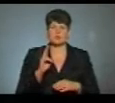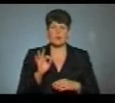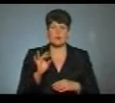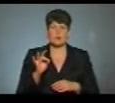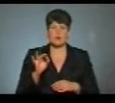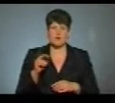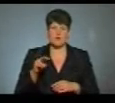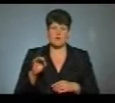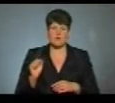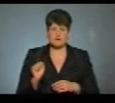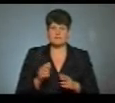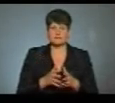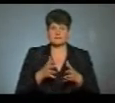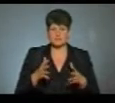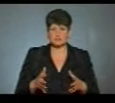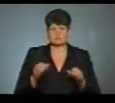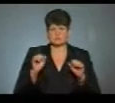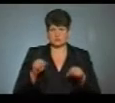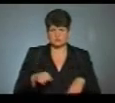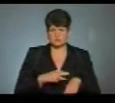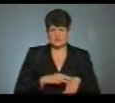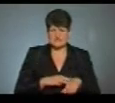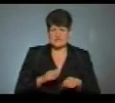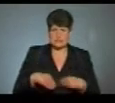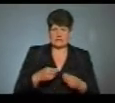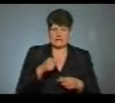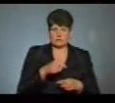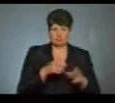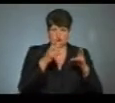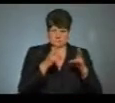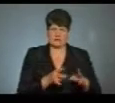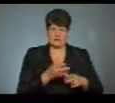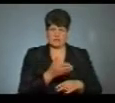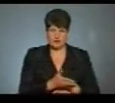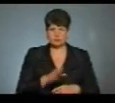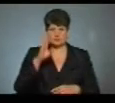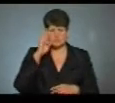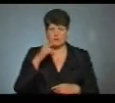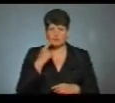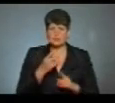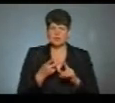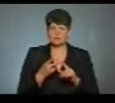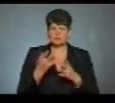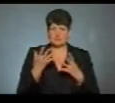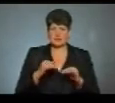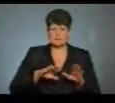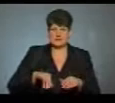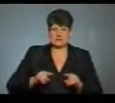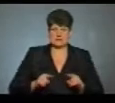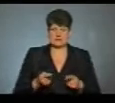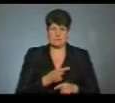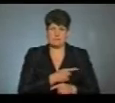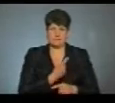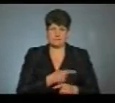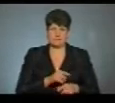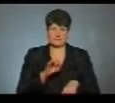Тернополі поліцейські перевищили повноваження та завдали йому травм. Чоловік каже, на другий день після затримання медики